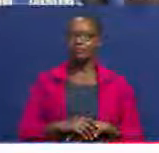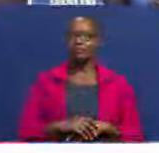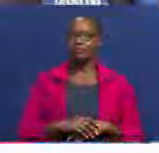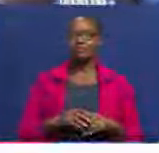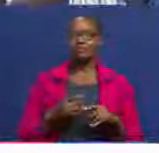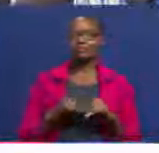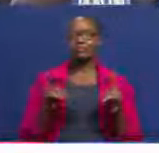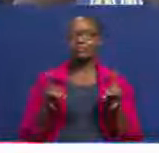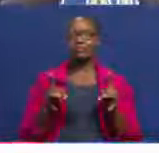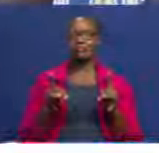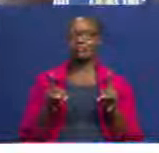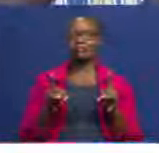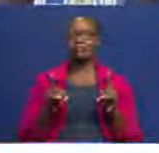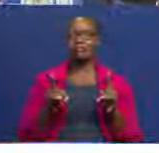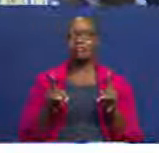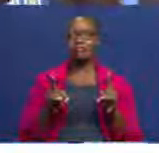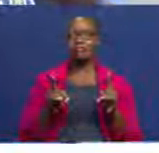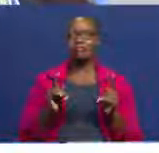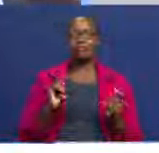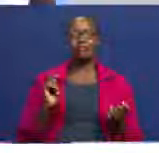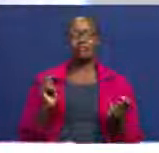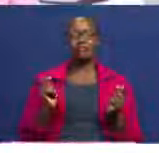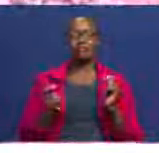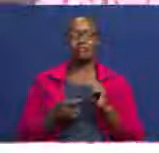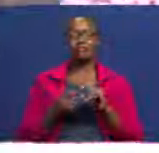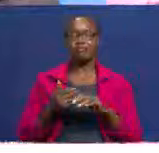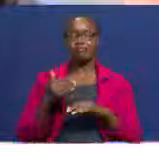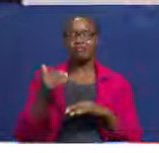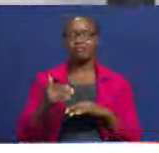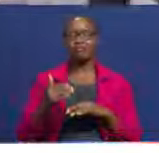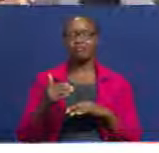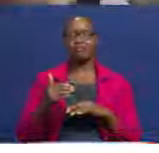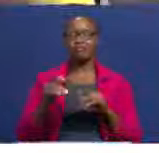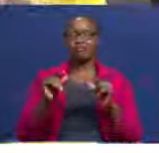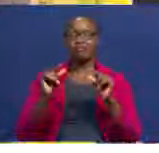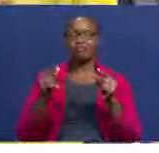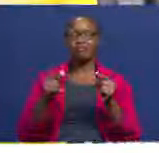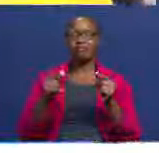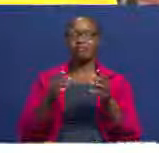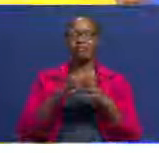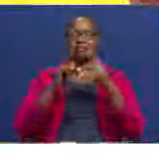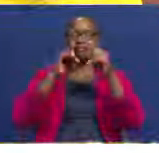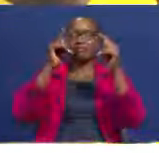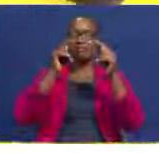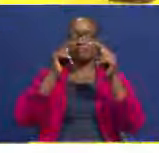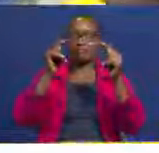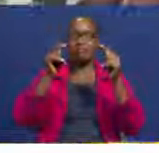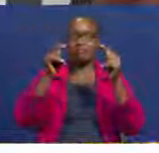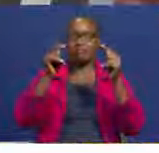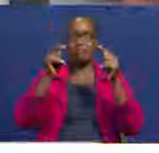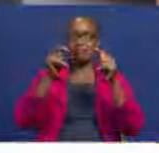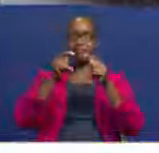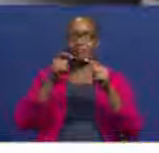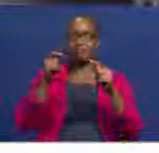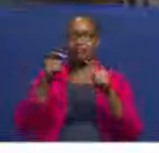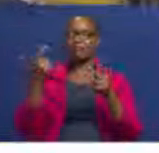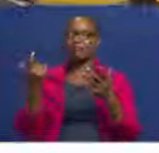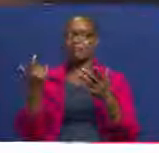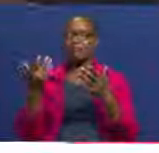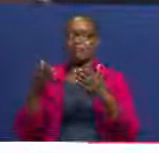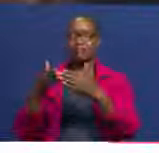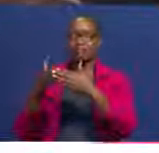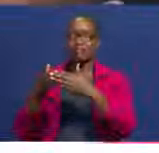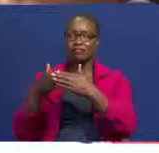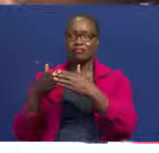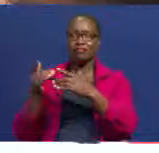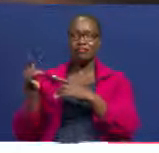Hata hivyo, hali hii ilibadilika baada ya kundi la waandamanaji waliokuwa wakiandamana kutoka eneo la Mapembeni